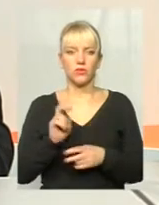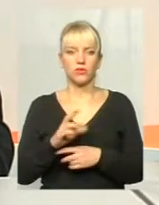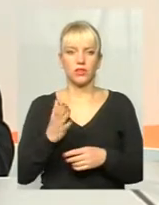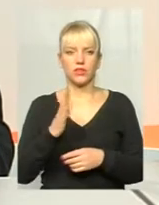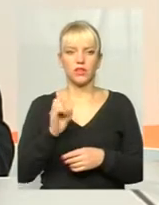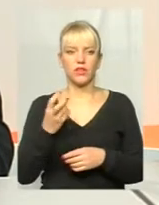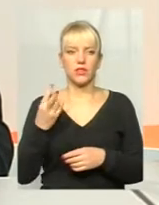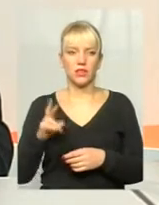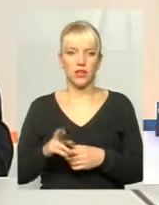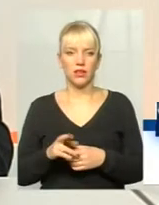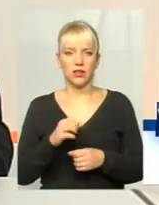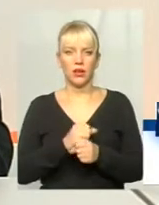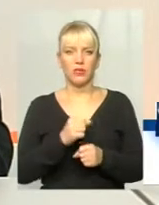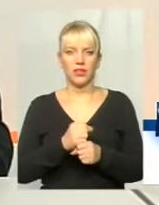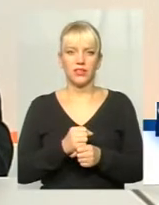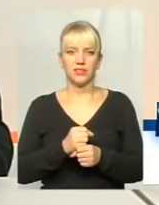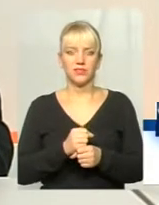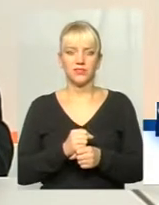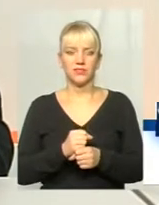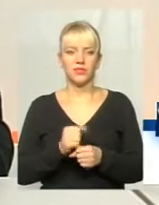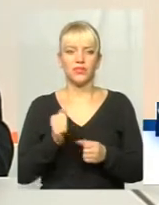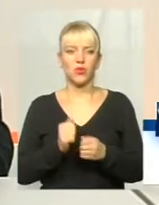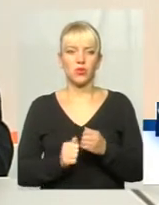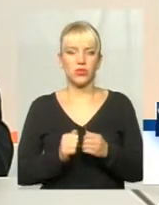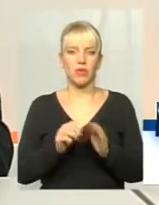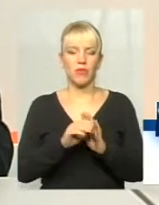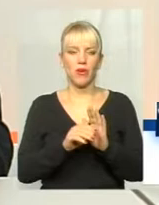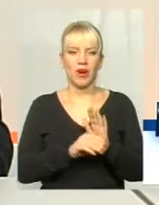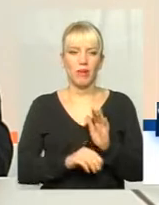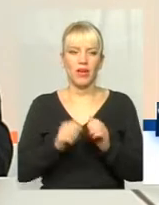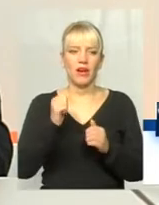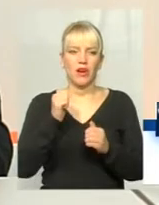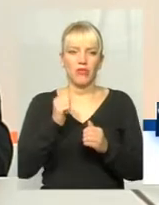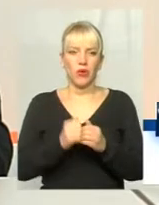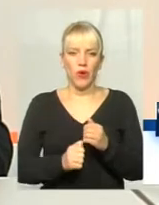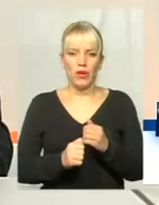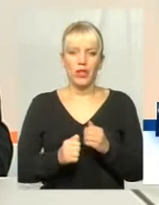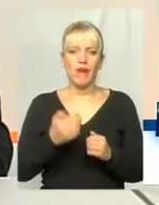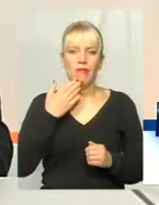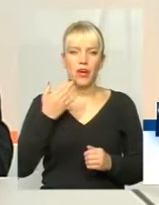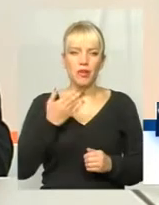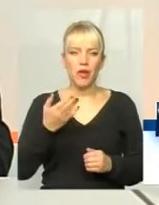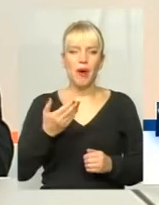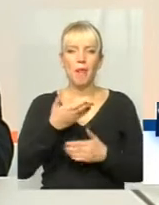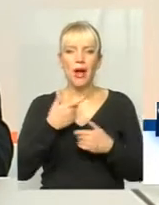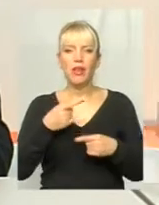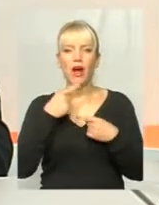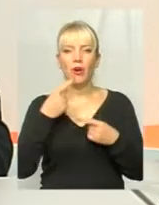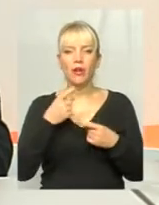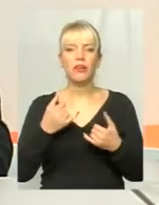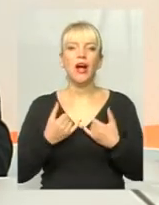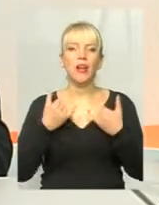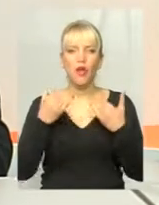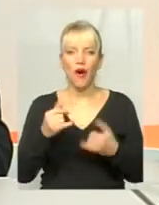Вася робити, ну, в кожній програмі, кожній виступі ми наголошуємо,